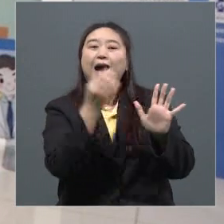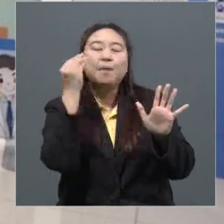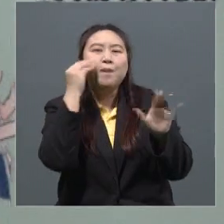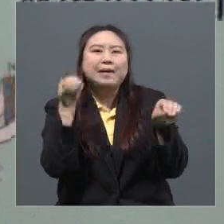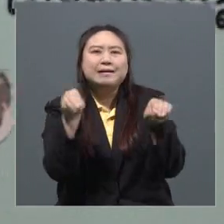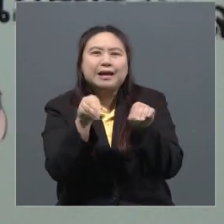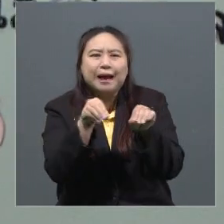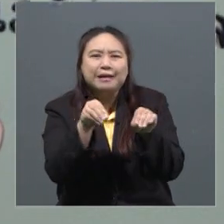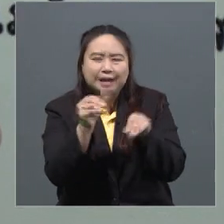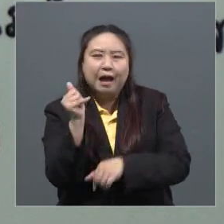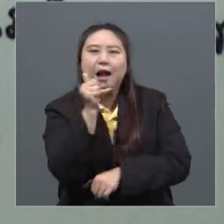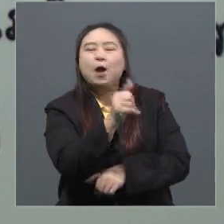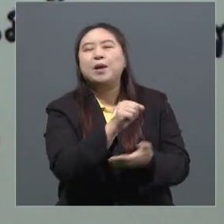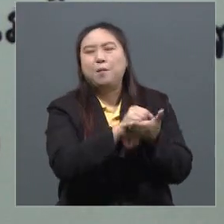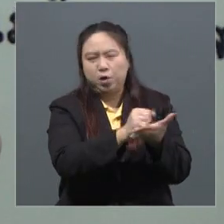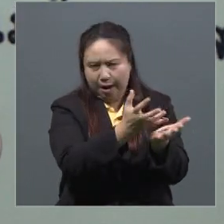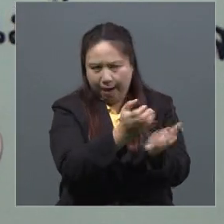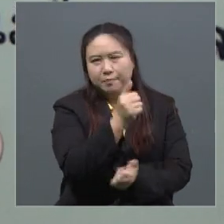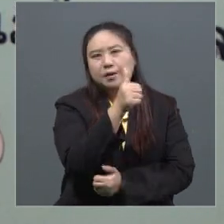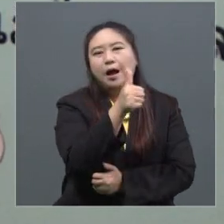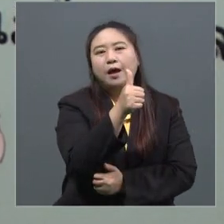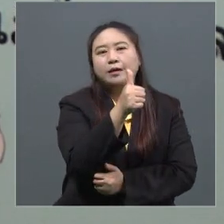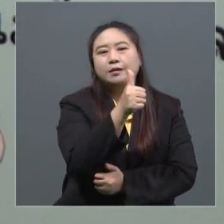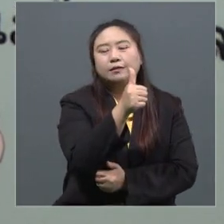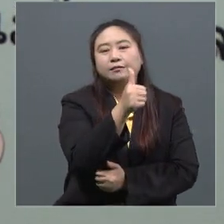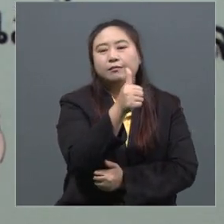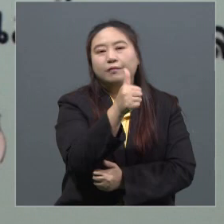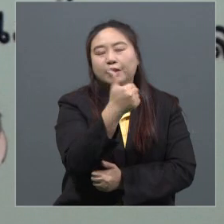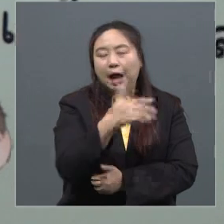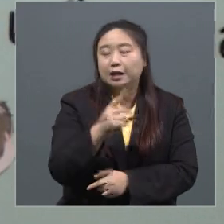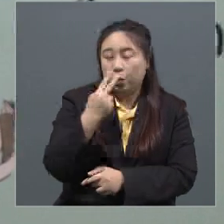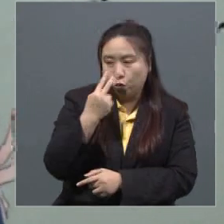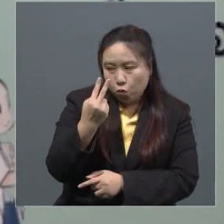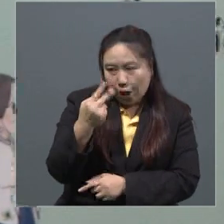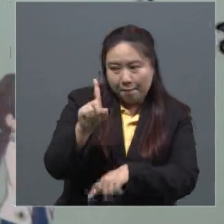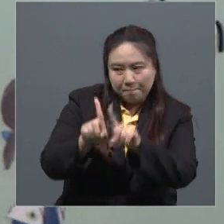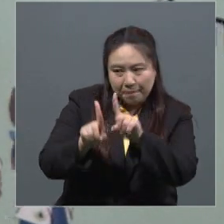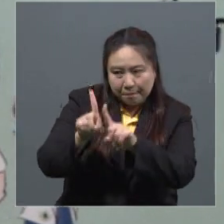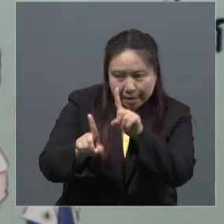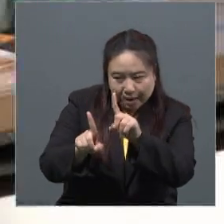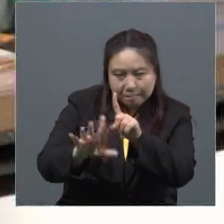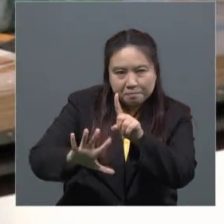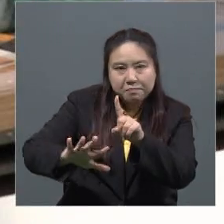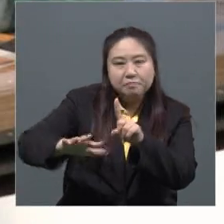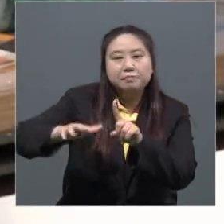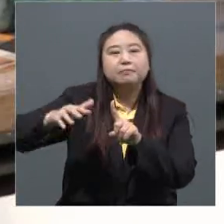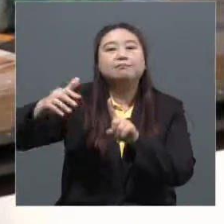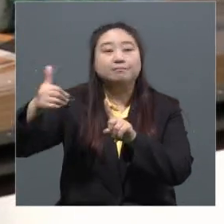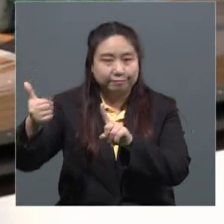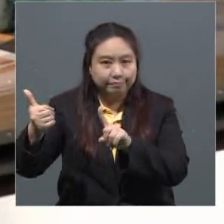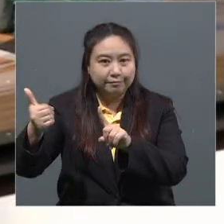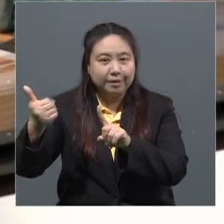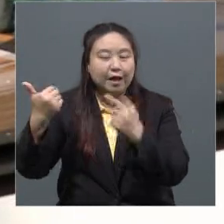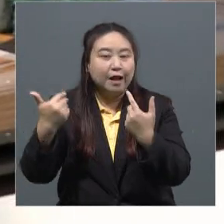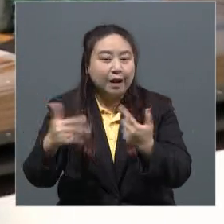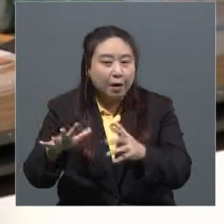ศกว่า 2,000 แห่งได้ในทันทีค่ะก็อาจจะทำให้การติดตามการประเมินผลเนี่ยมีประสิทธิภาพมากยิ่งขึ้นด้วยหลังจากนี้ค่ะจะมี